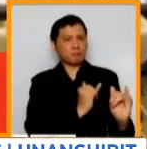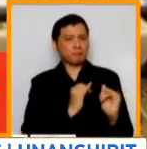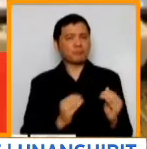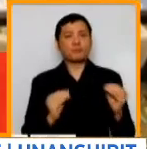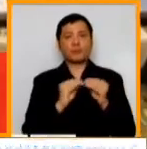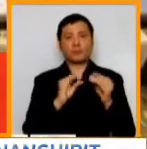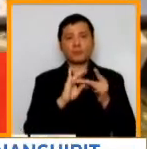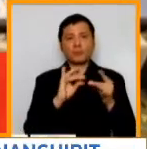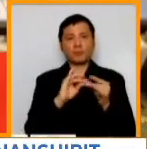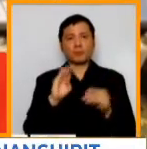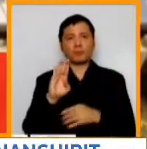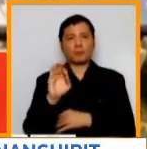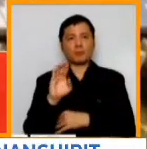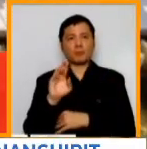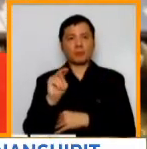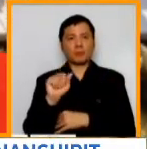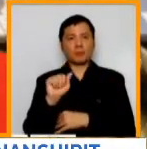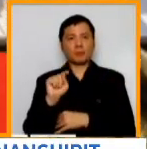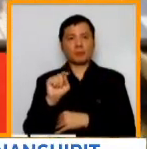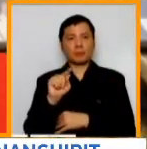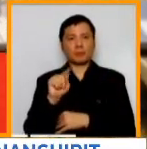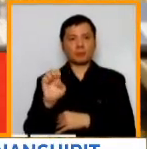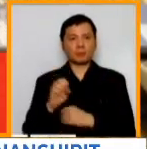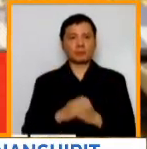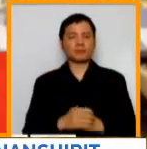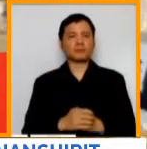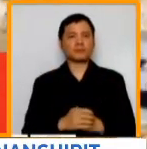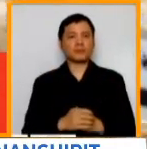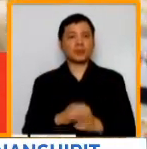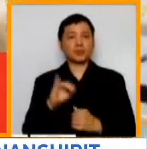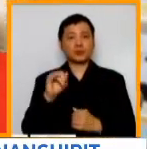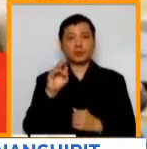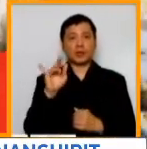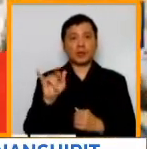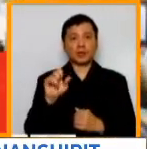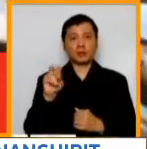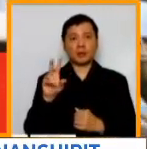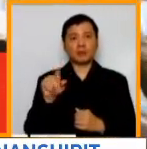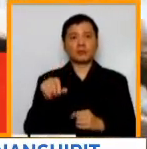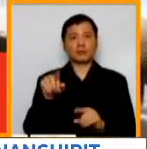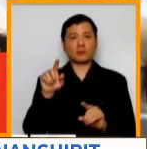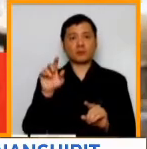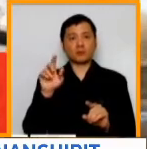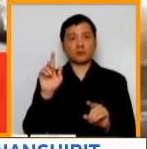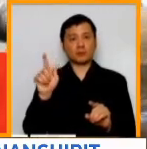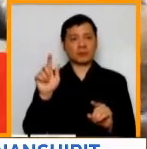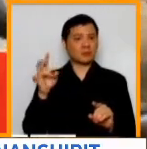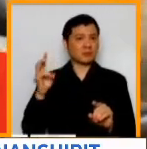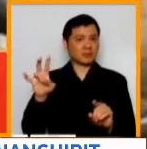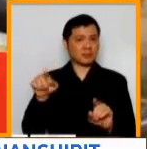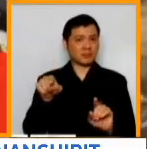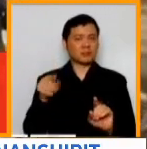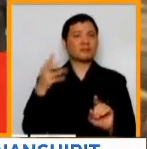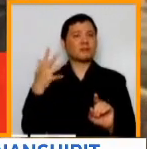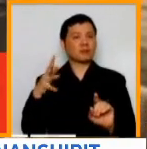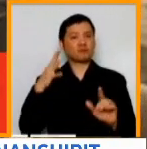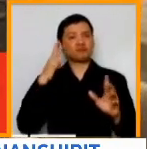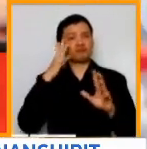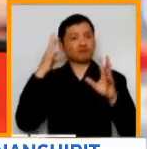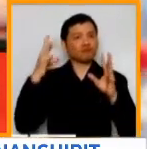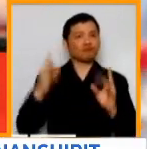July 12, 2016, ipinawalang bisa ng arbitral tribunal ang basehan ng China sa pag-angkin nito sa halos buong South China